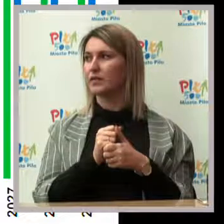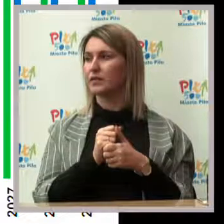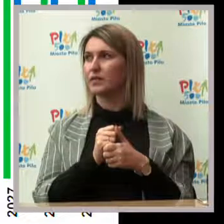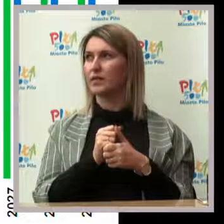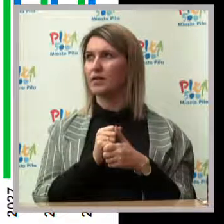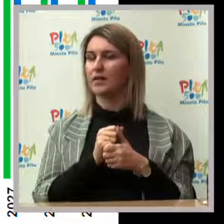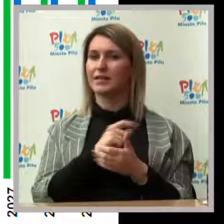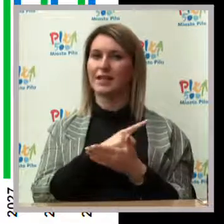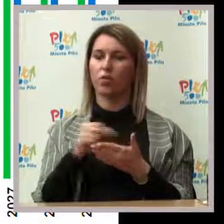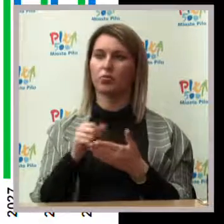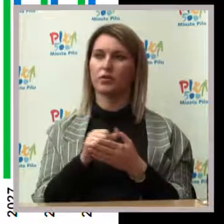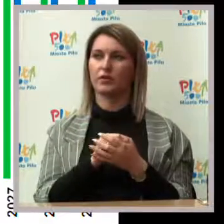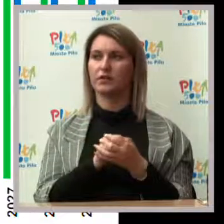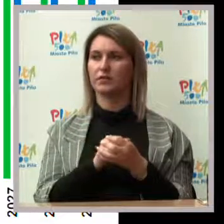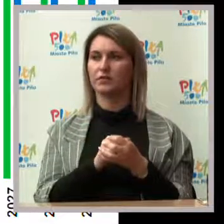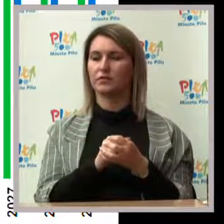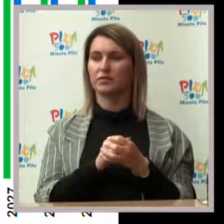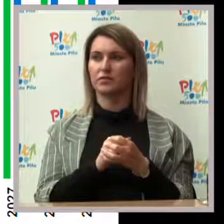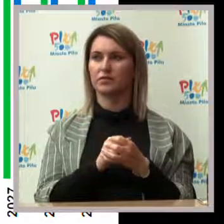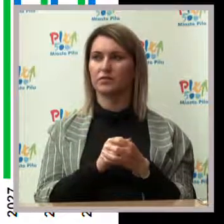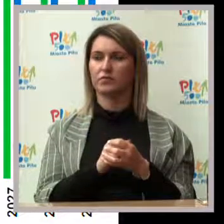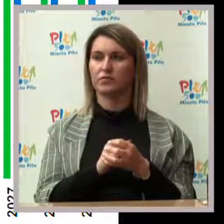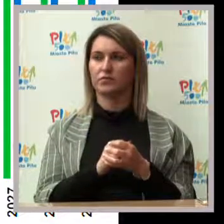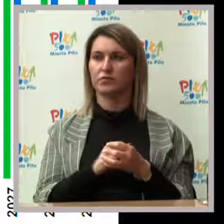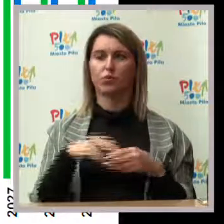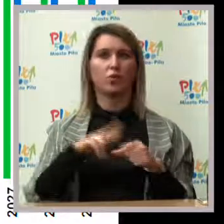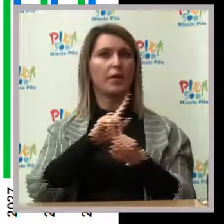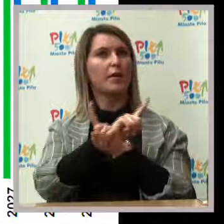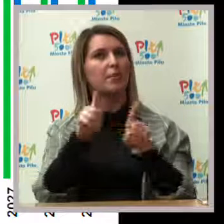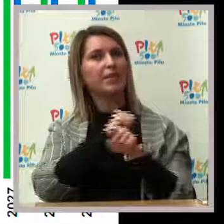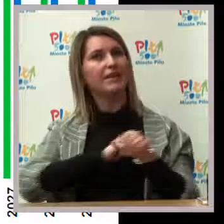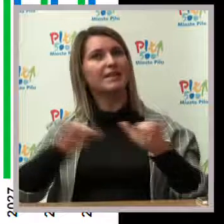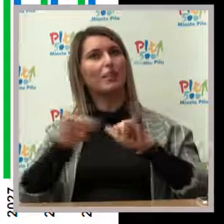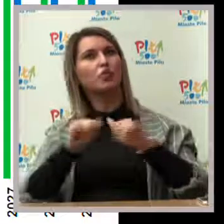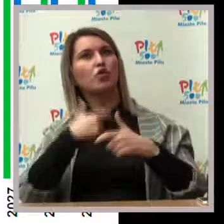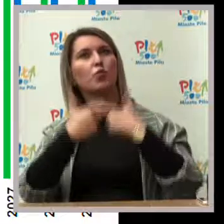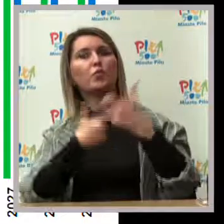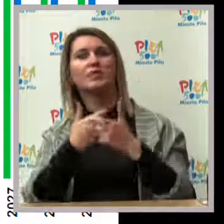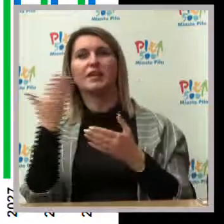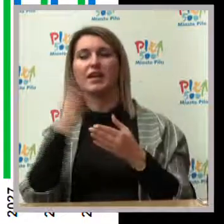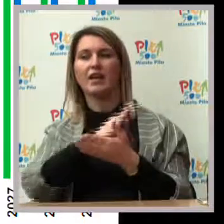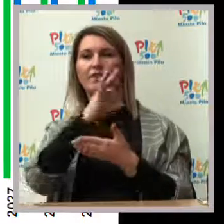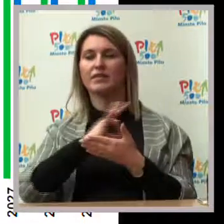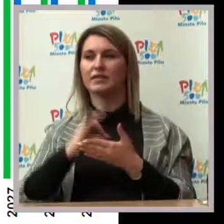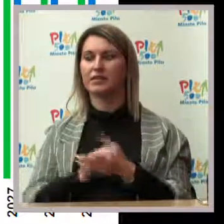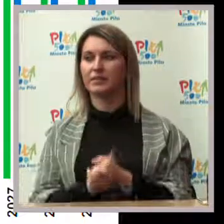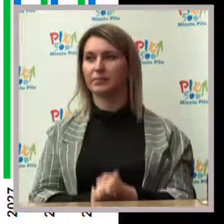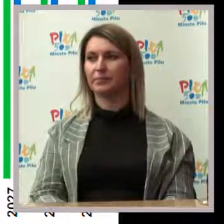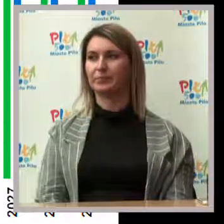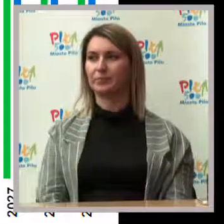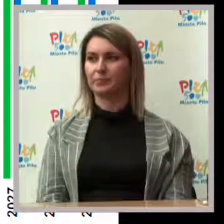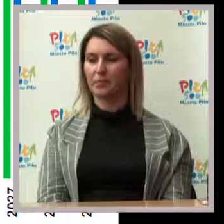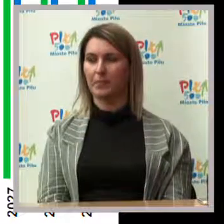zadłużenia, który w znaczący sposób ogranicza samorządy w realizacji inwestycji. Przejawia się on w taki sposób, że aby